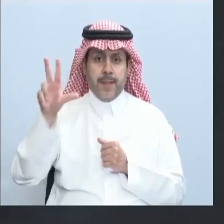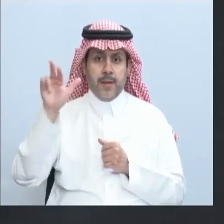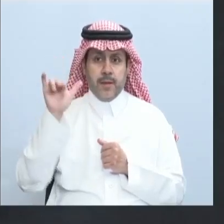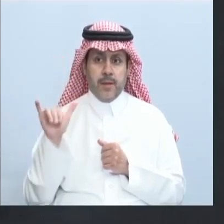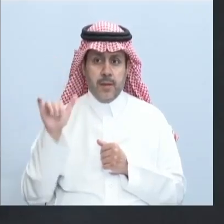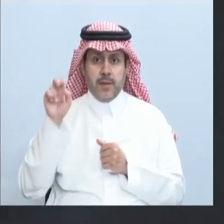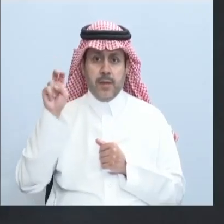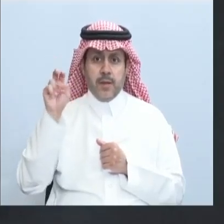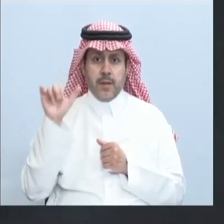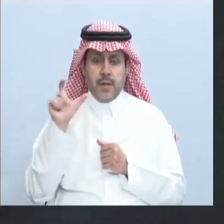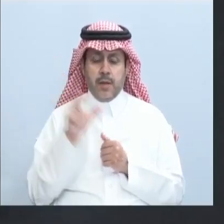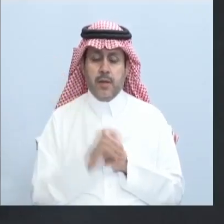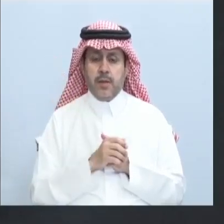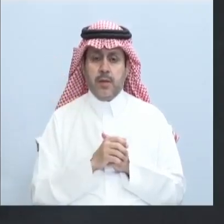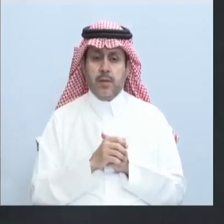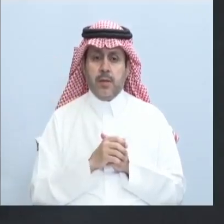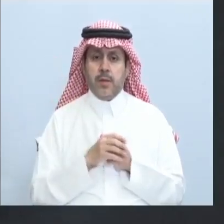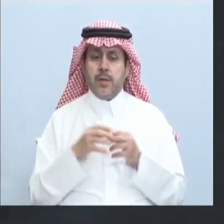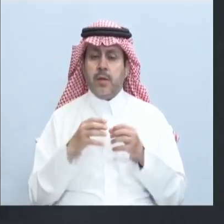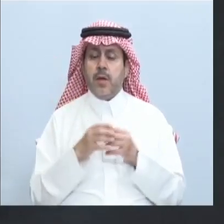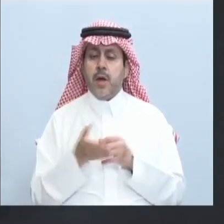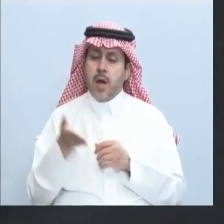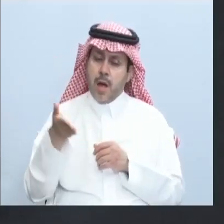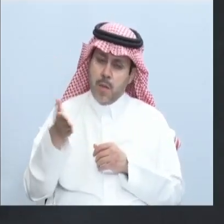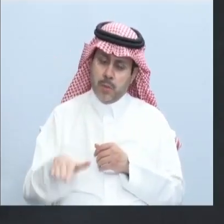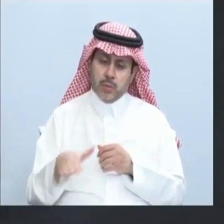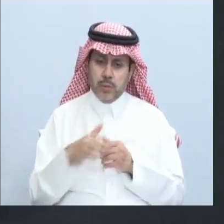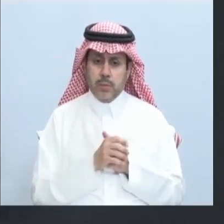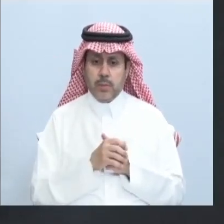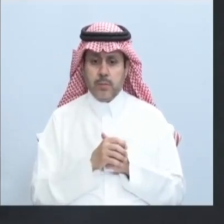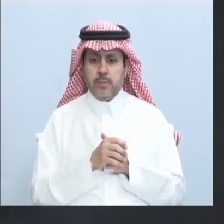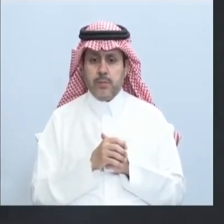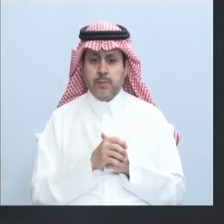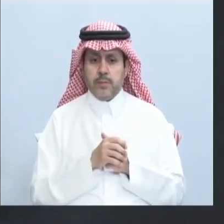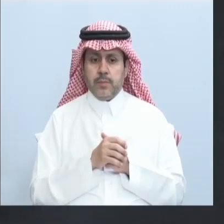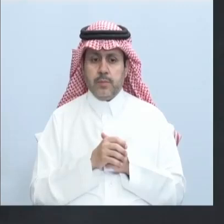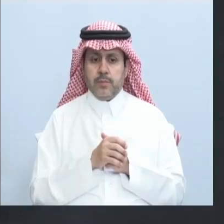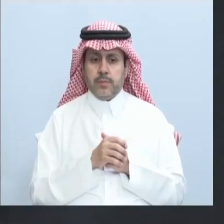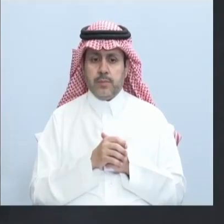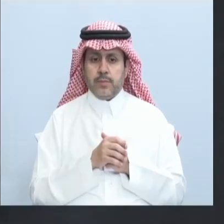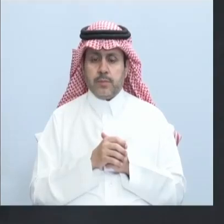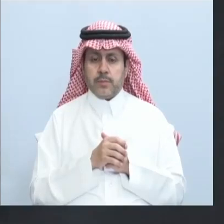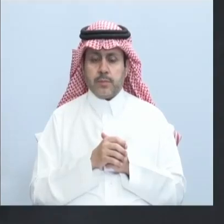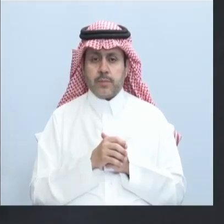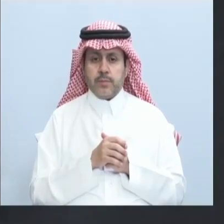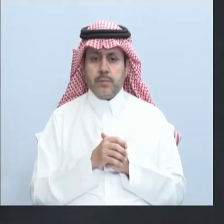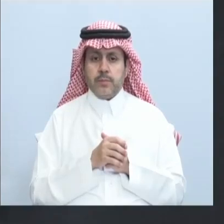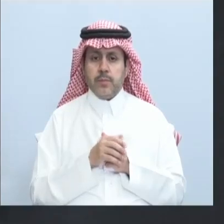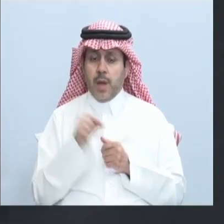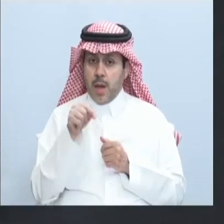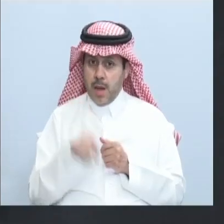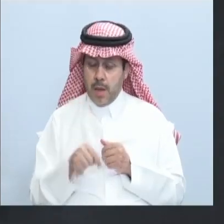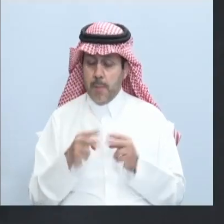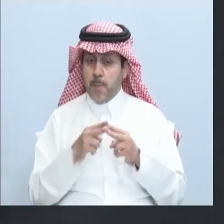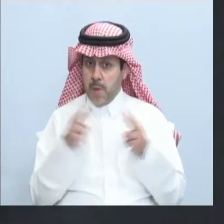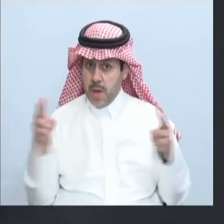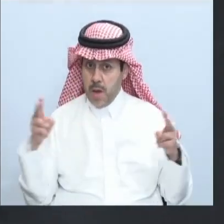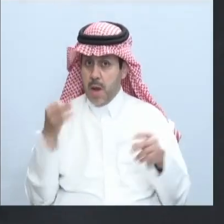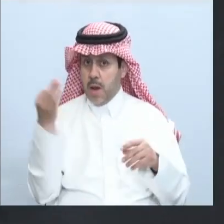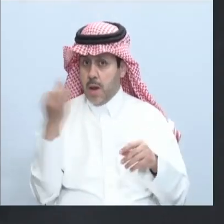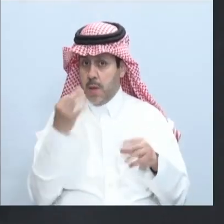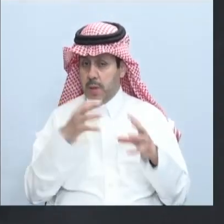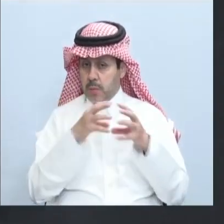باليقين احسنتم اليقين هو هو الموت هو الموت اذا الان بينا معاني